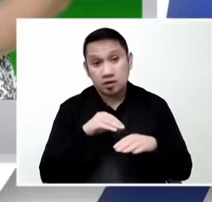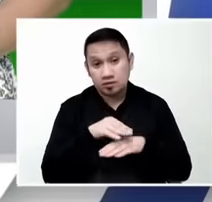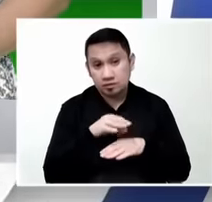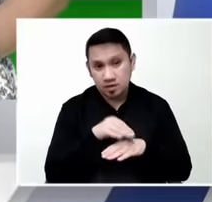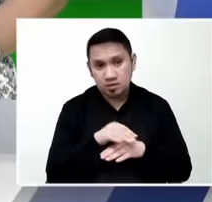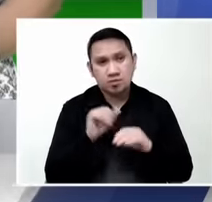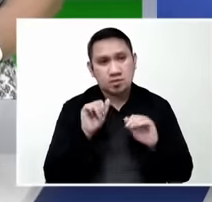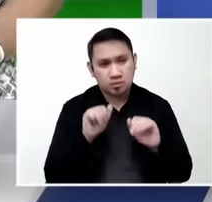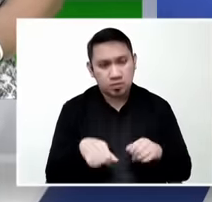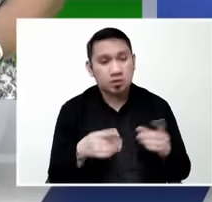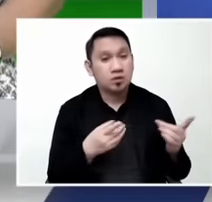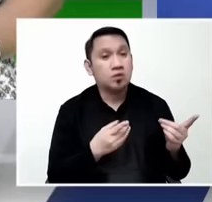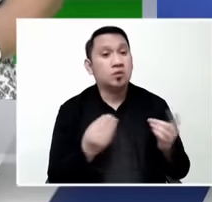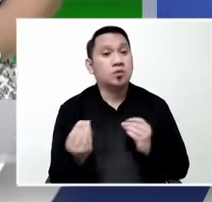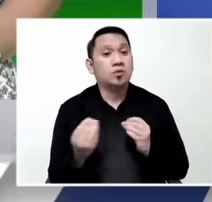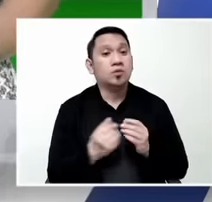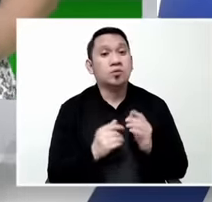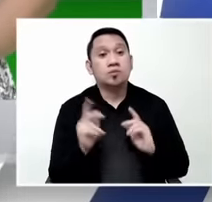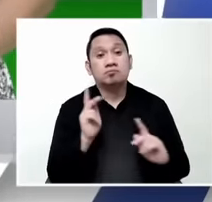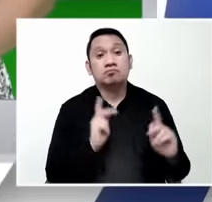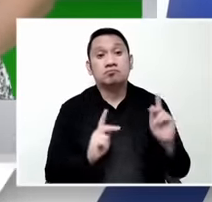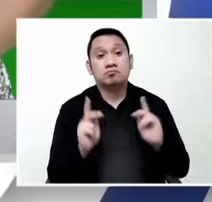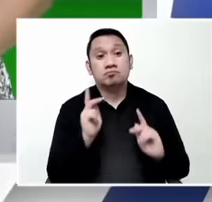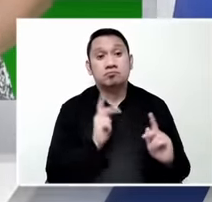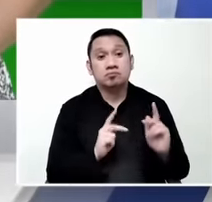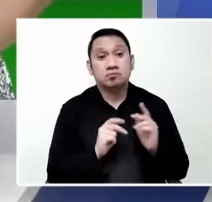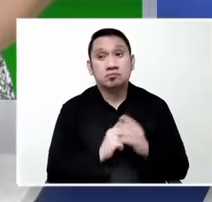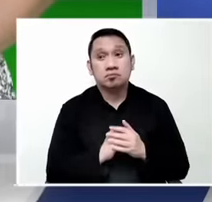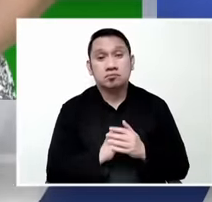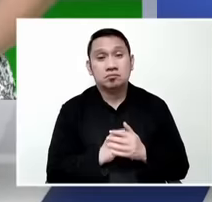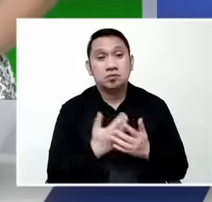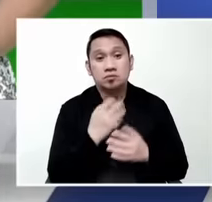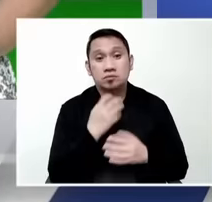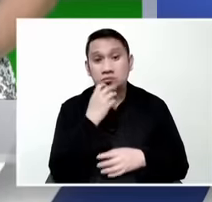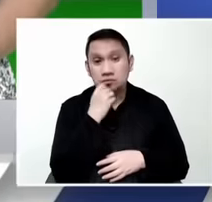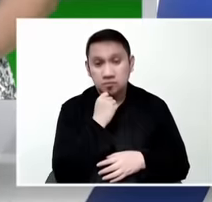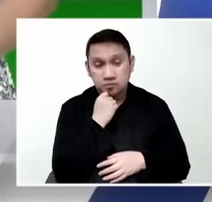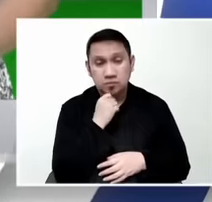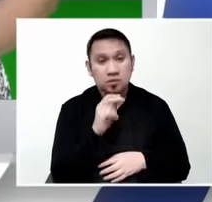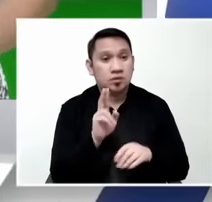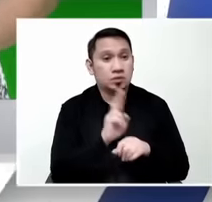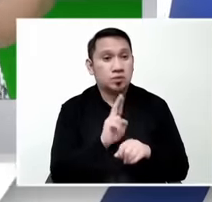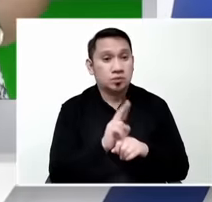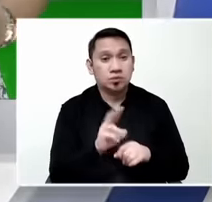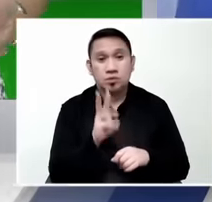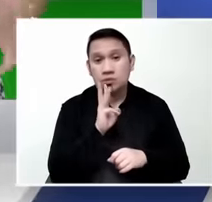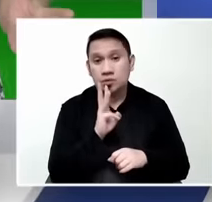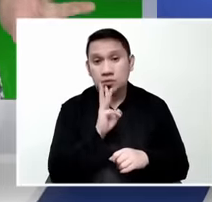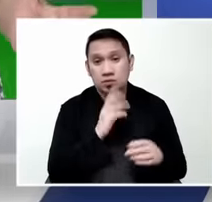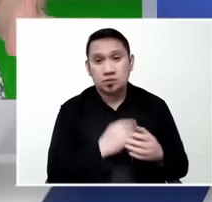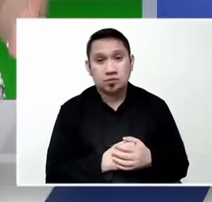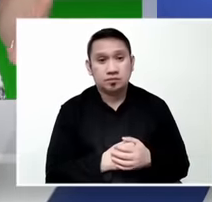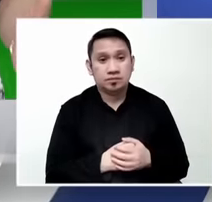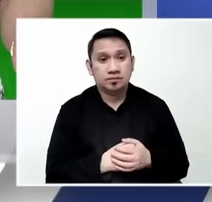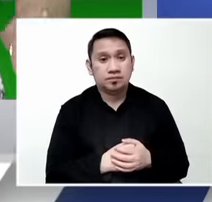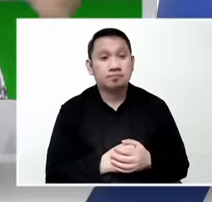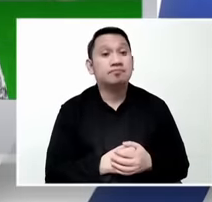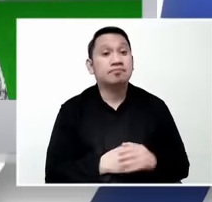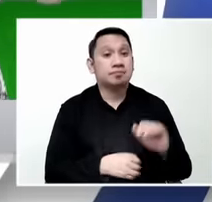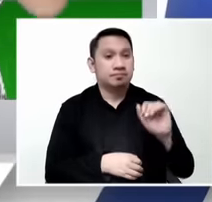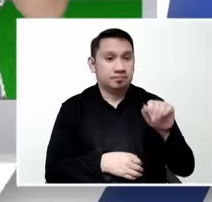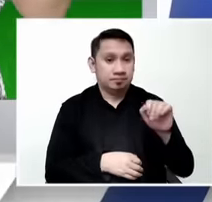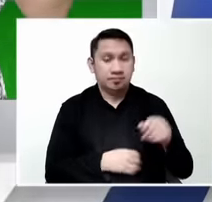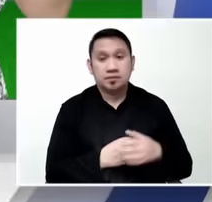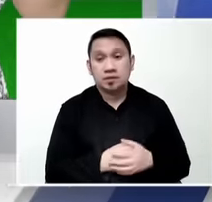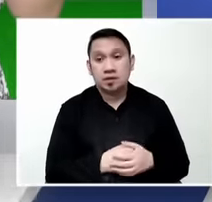gawin, ginagawa ng ating mga kababayan para makatipid sa paggamit ng tubig? Nako, Kuyang Henry, ang